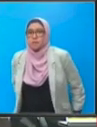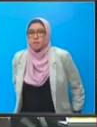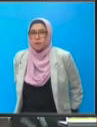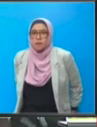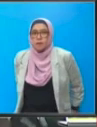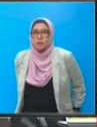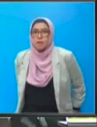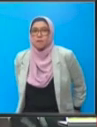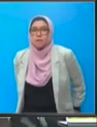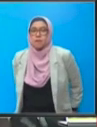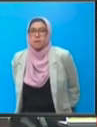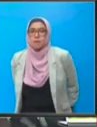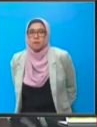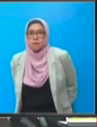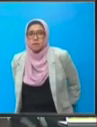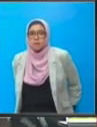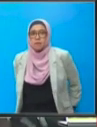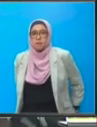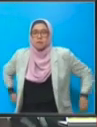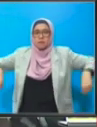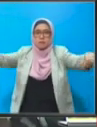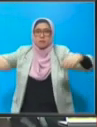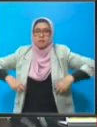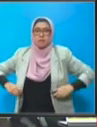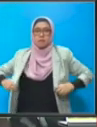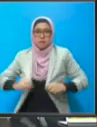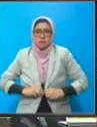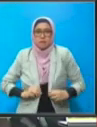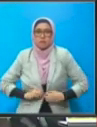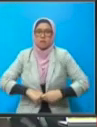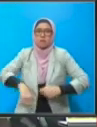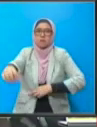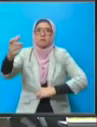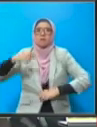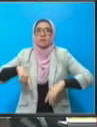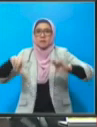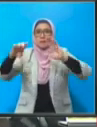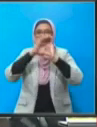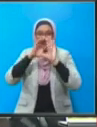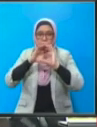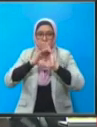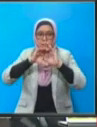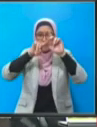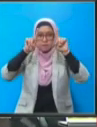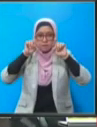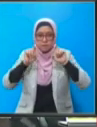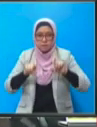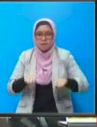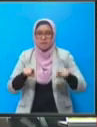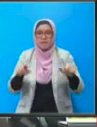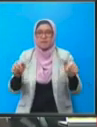dua pendekatan yang lain seperti contohnya eksperimen dengan izin yang kita gunakan